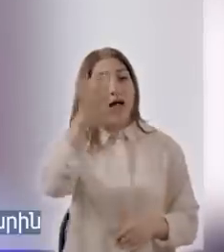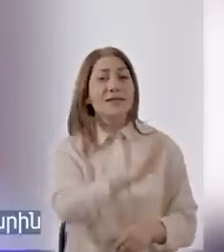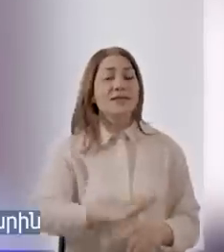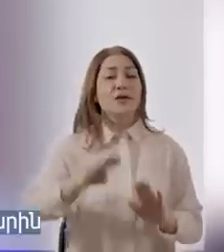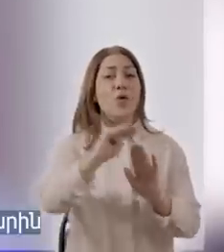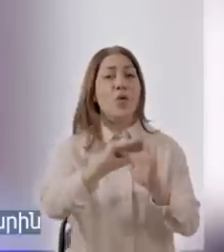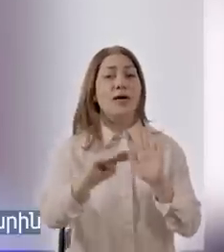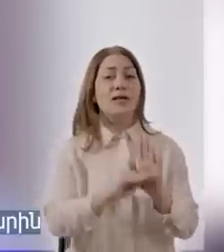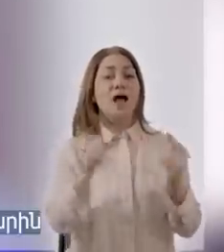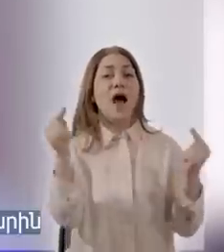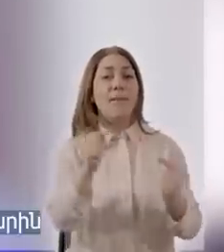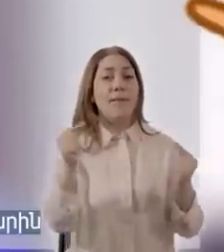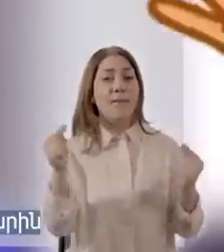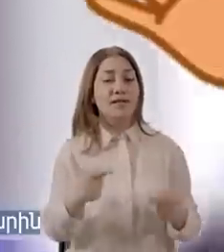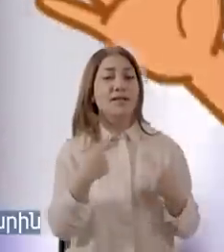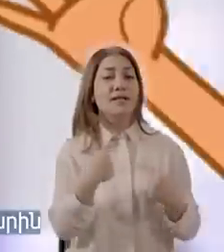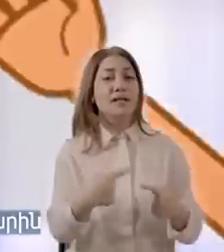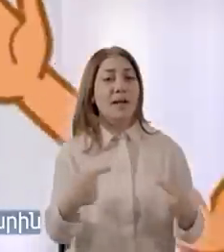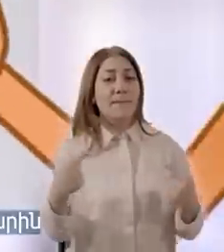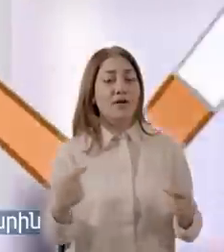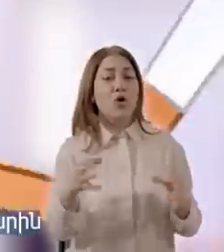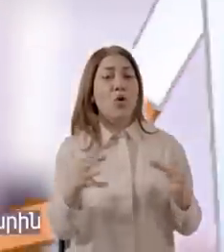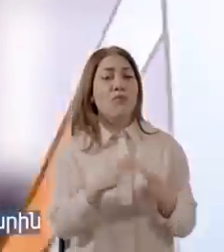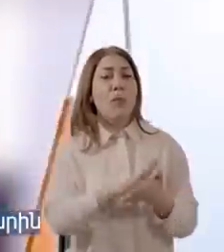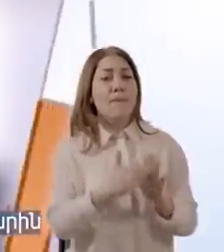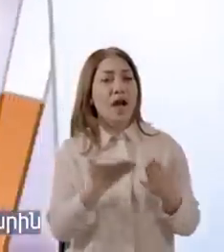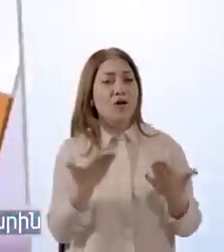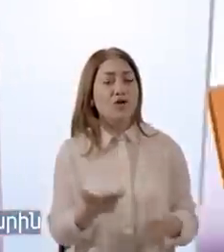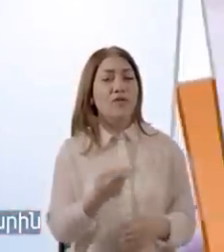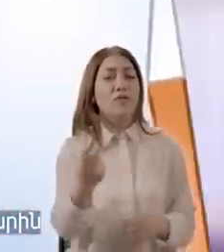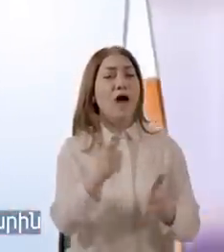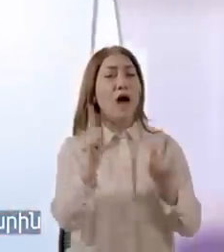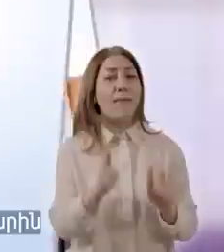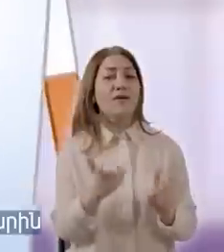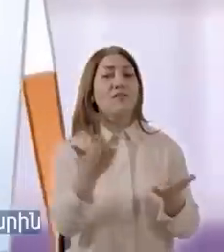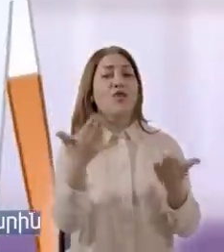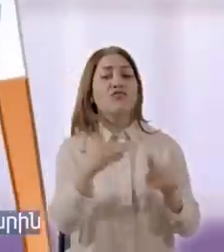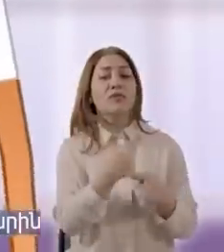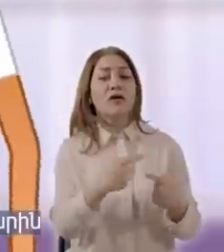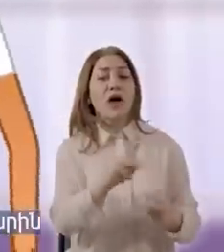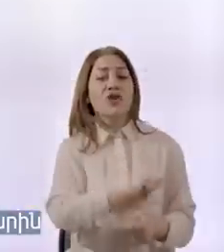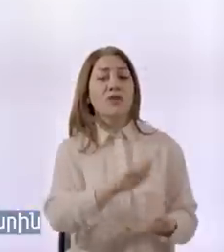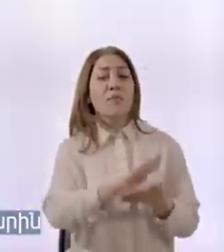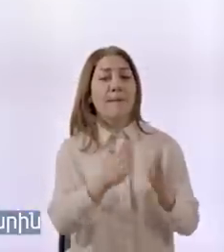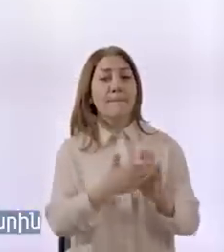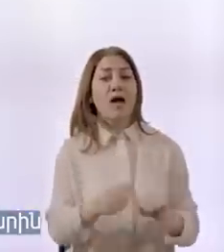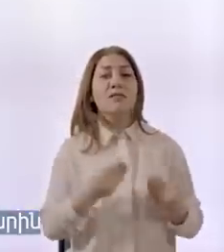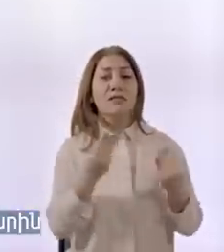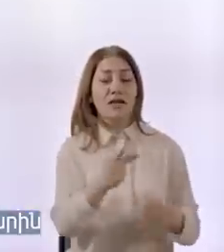Հանրապետության օրենսդրությամբ այլ նորմատիվ իրավական ակտերով, կոլեկտիվ պայմանագրով, կողմերի համաձայնությամբ նախատեսված աշխատանքային պայմաններ։